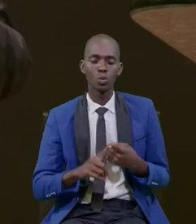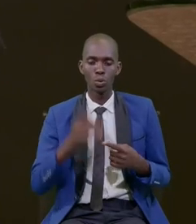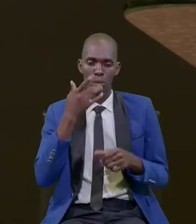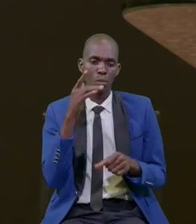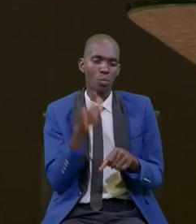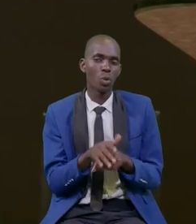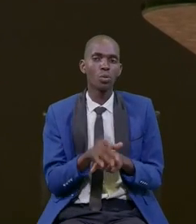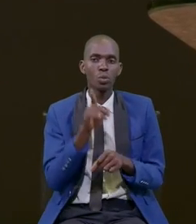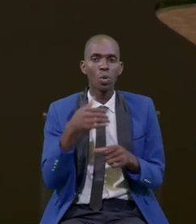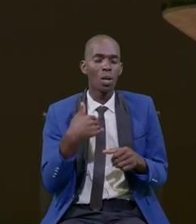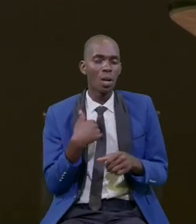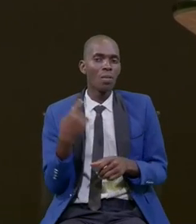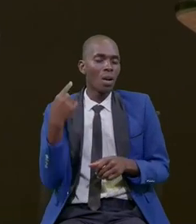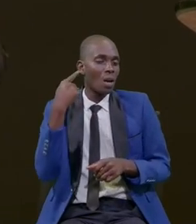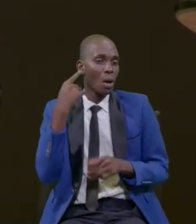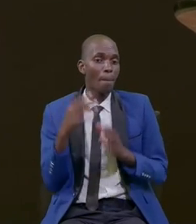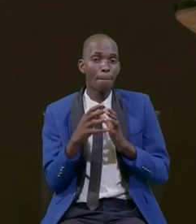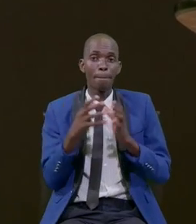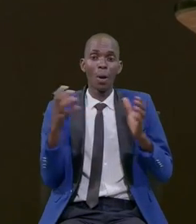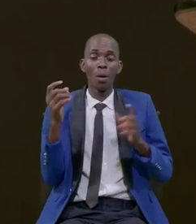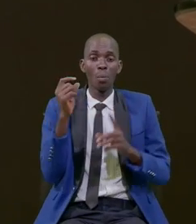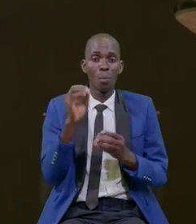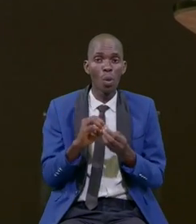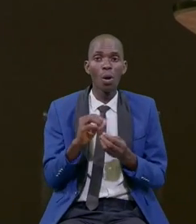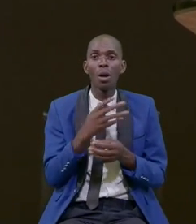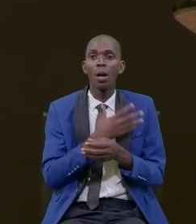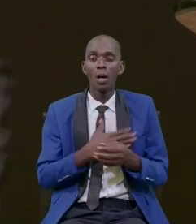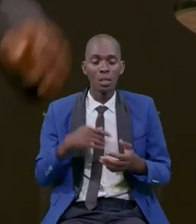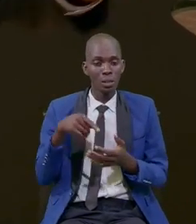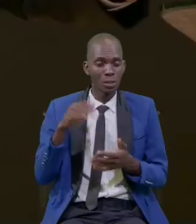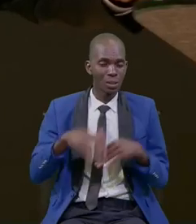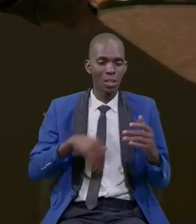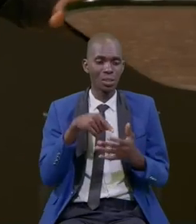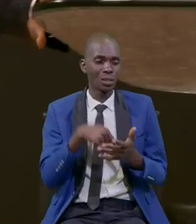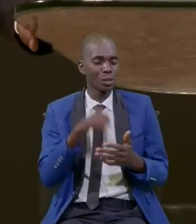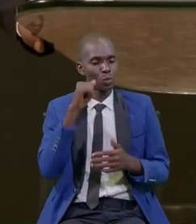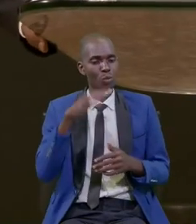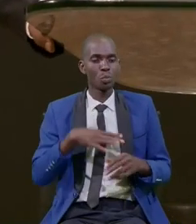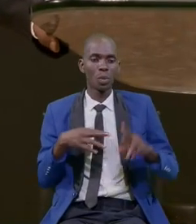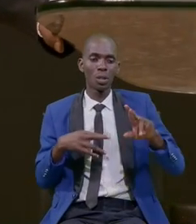avez appris plus que ce que Rahab a appris.